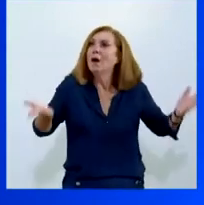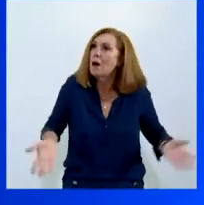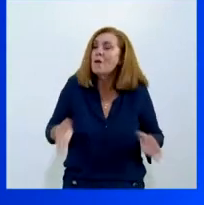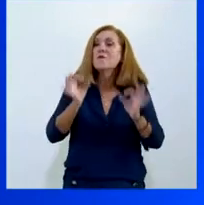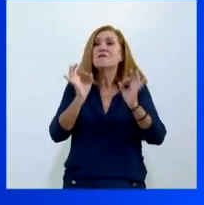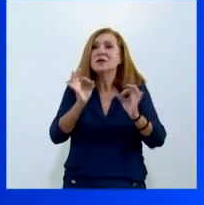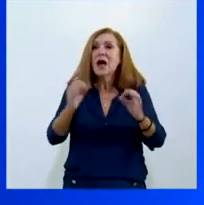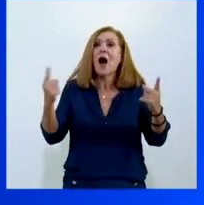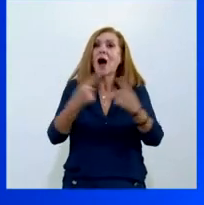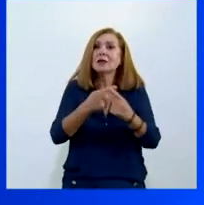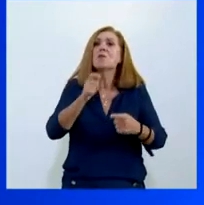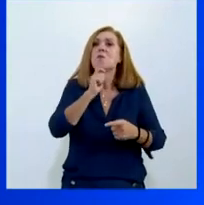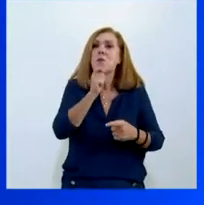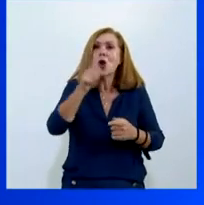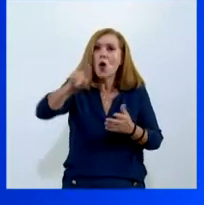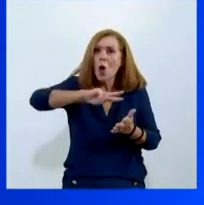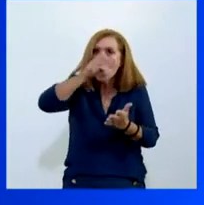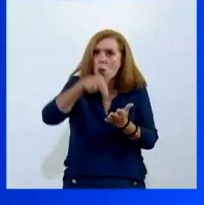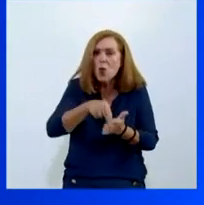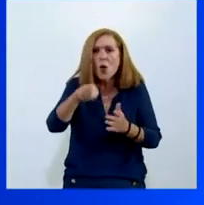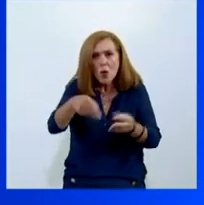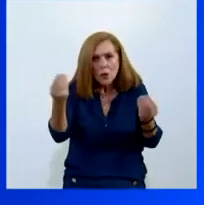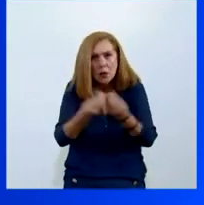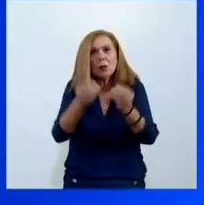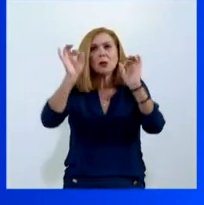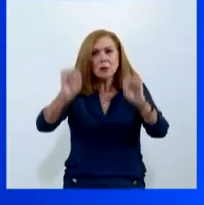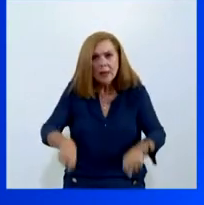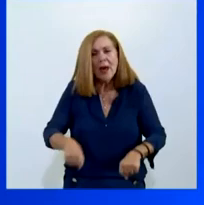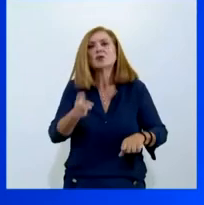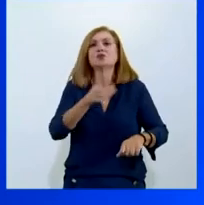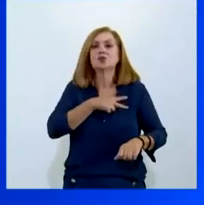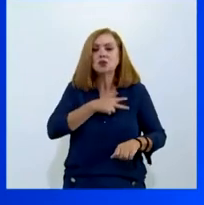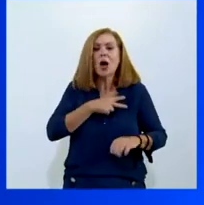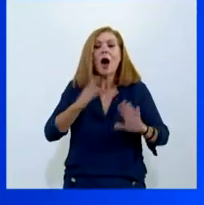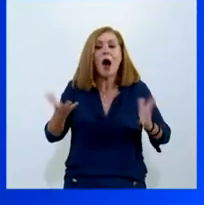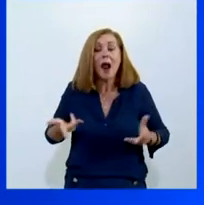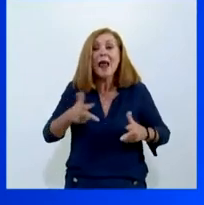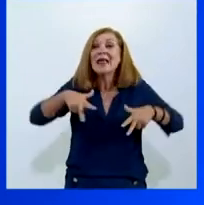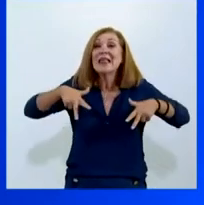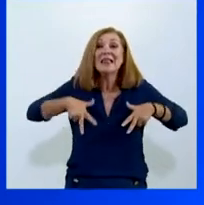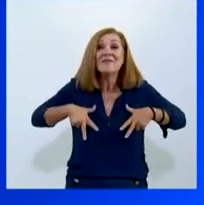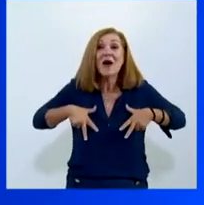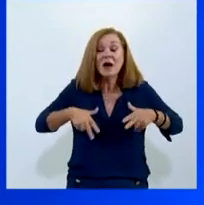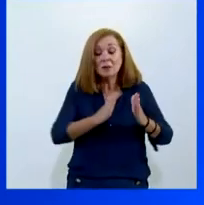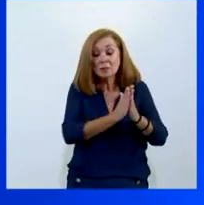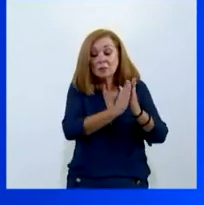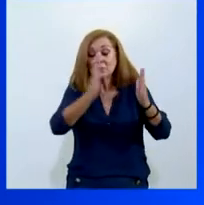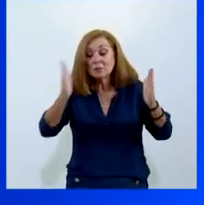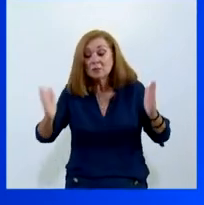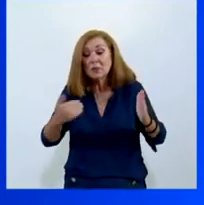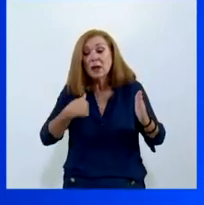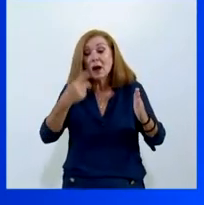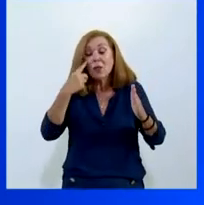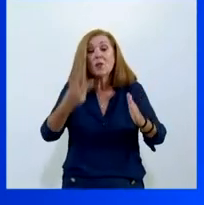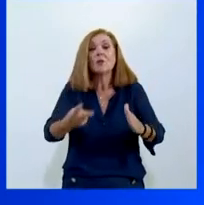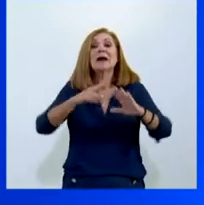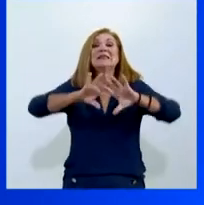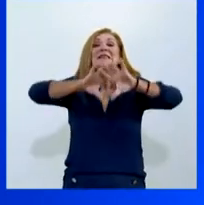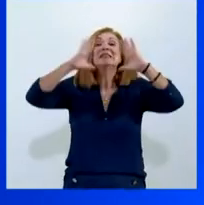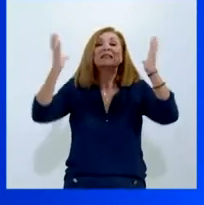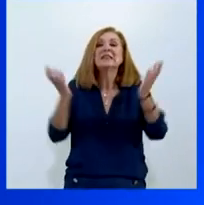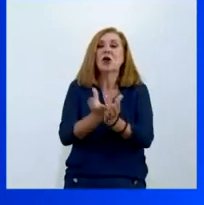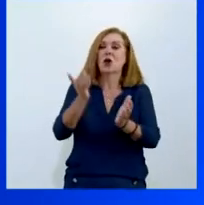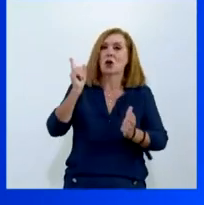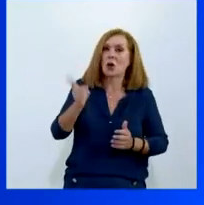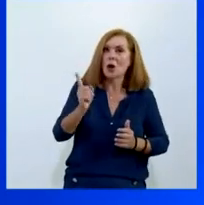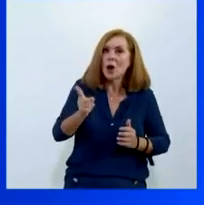αντιπολίτευσης σε μια ευνομούμενη δημοκρατία. Τελικά όμως, μια κυβέρνηση κρίνεται συνολικά. και η προηγούμενη κυβέρνηση κρίθηκε συνολικά και αυξήσαμε το